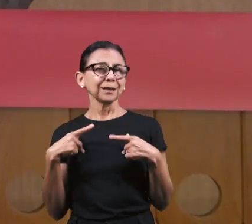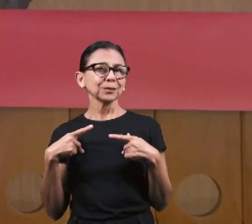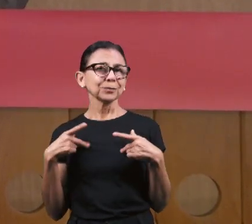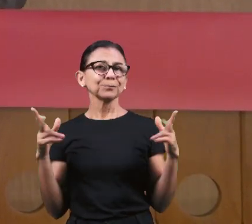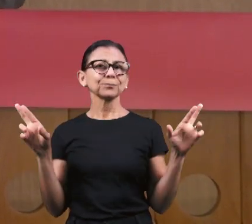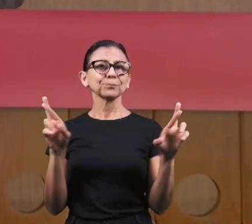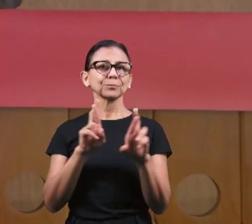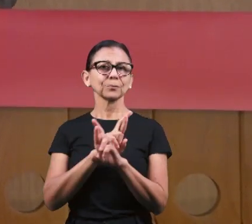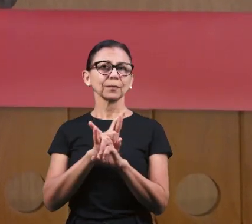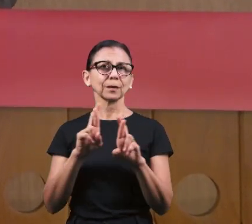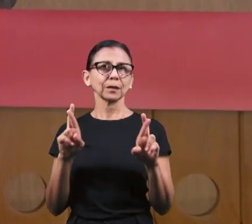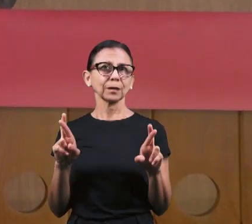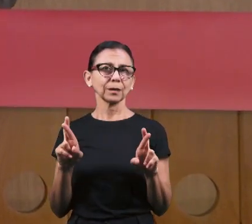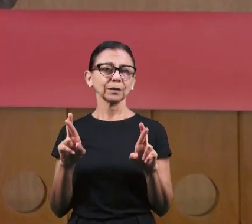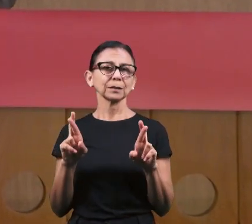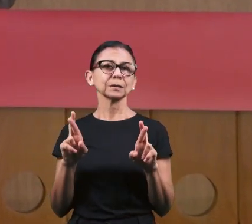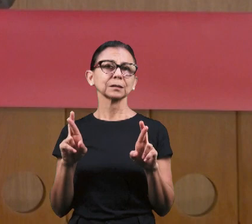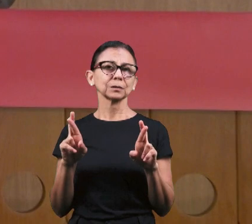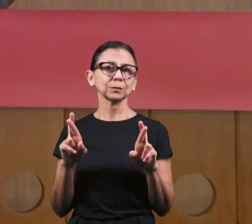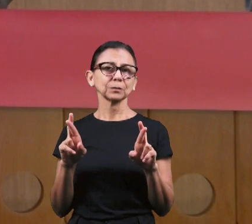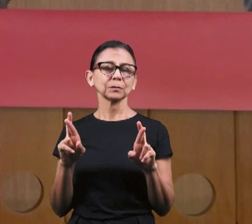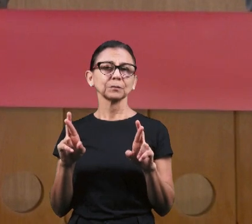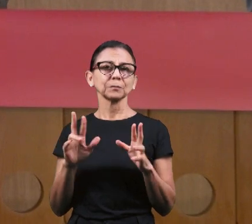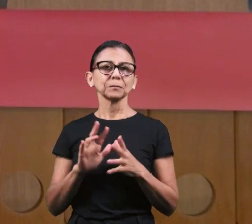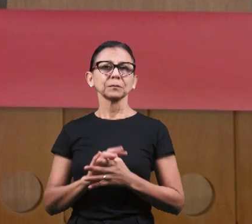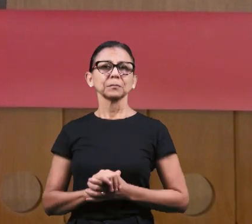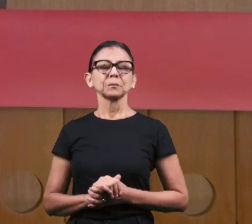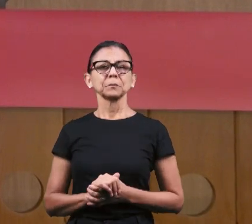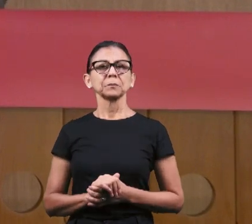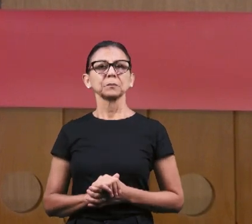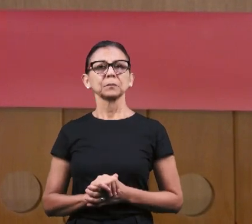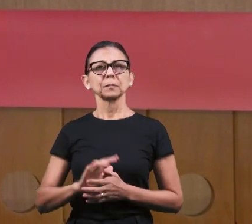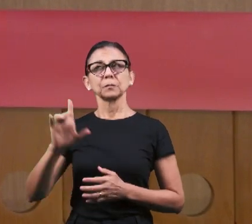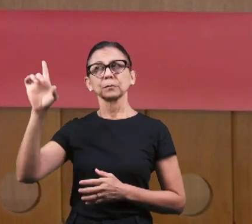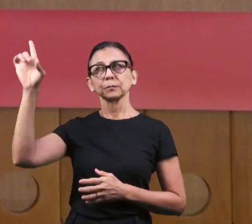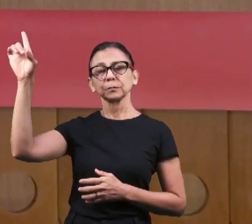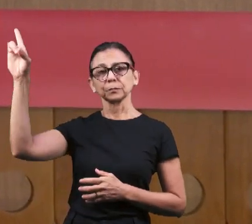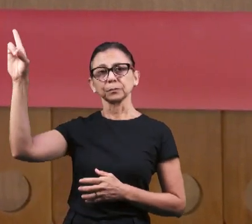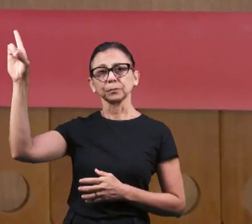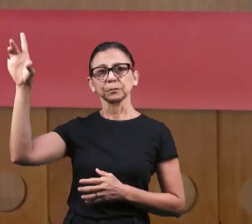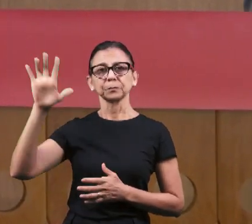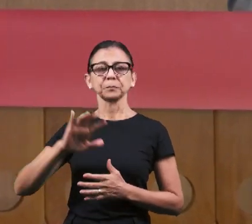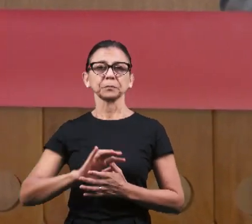rapport à lui, dans son rapport avec Dieu.